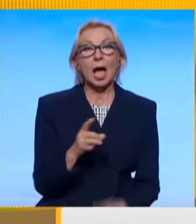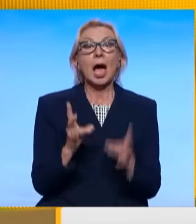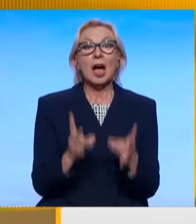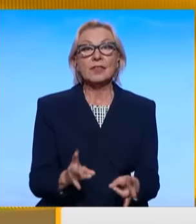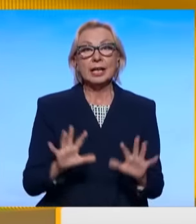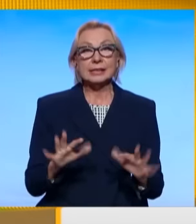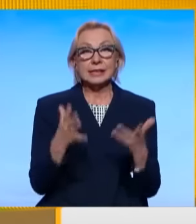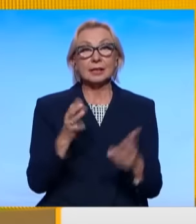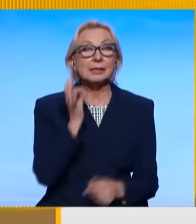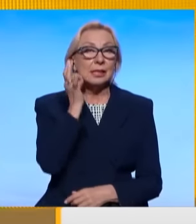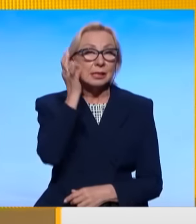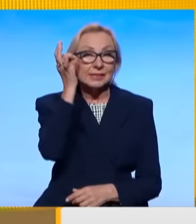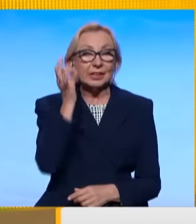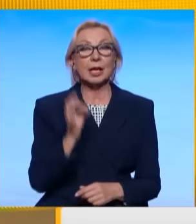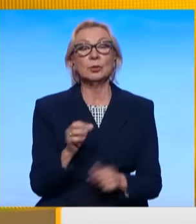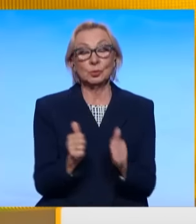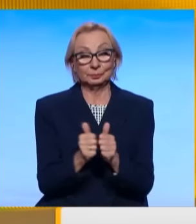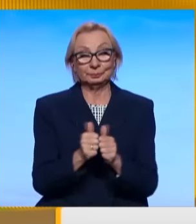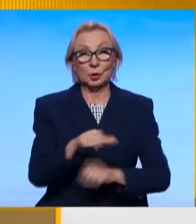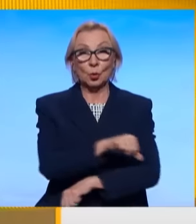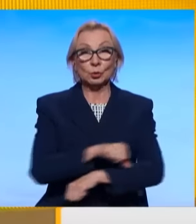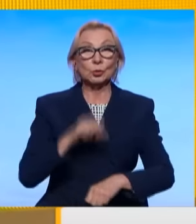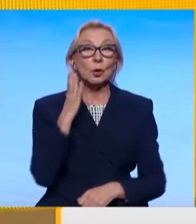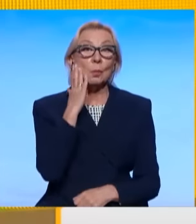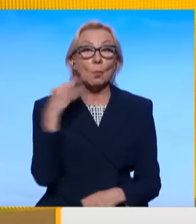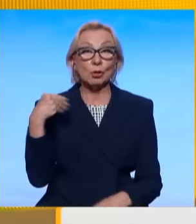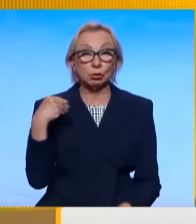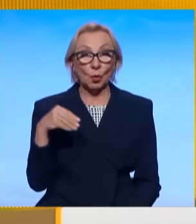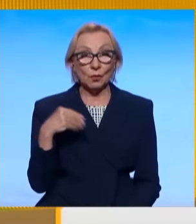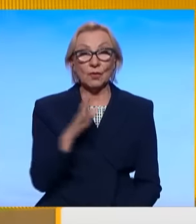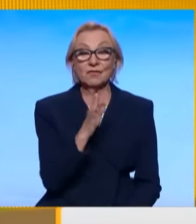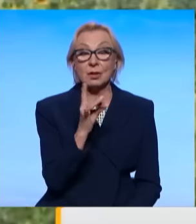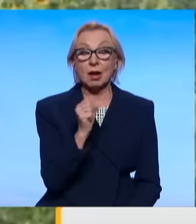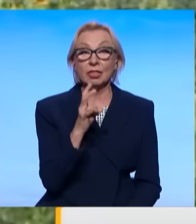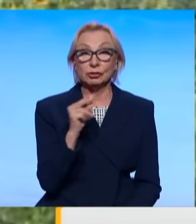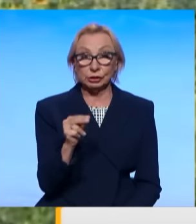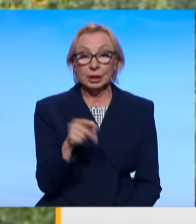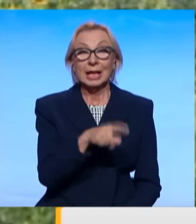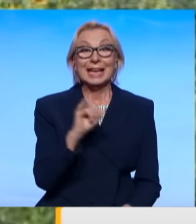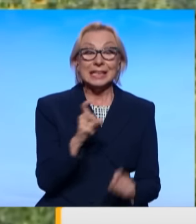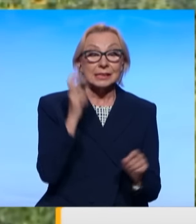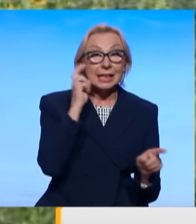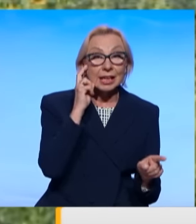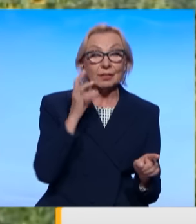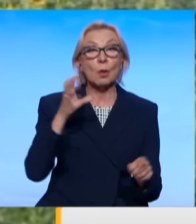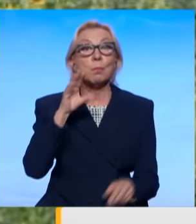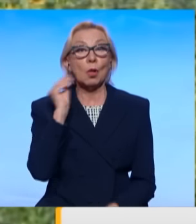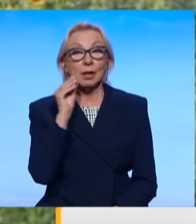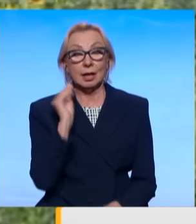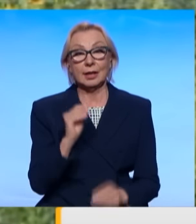Аварія сталася на світанку, неподалік кордону з Молдовою, біля Вранча. Автобус їхав з Києва до Болгарії. У салоні